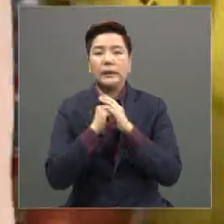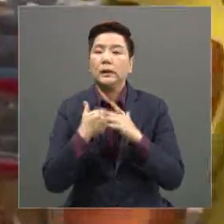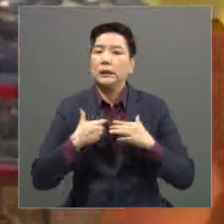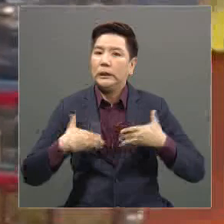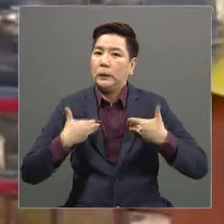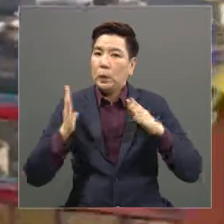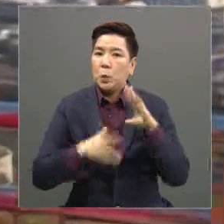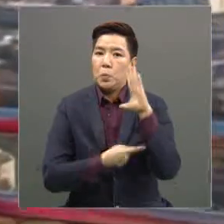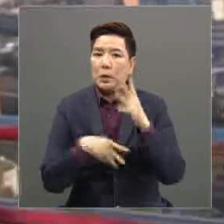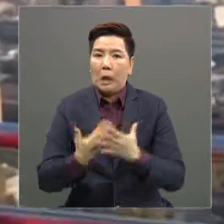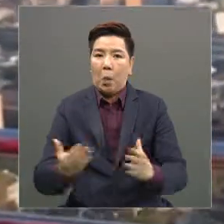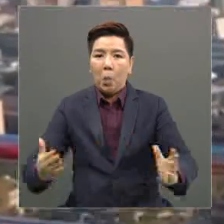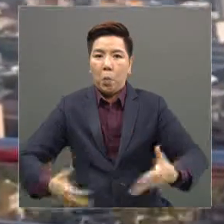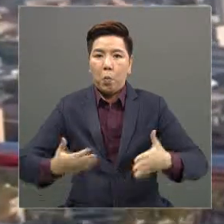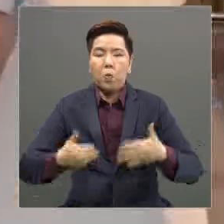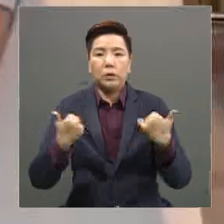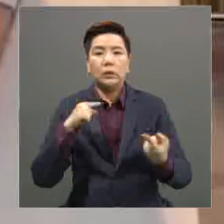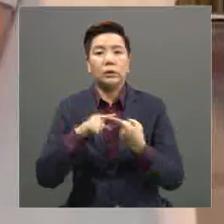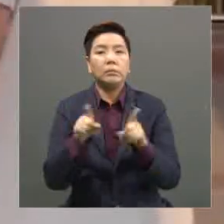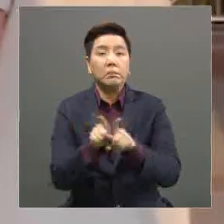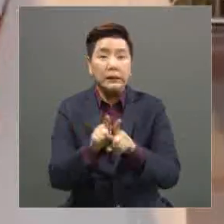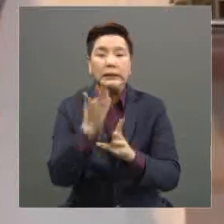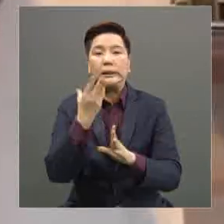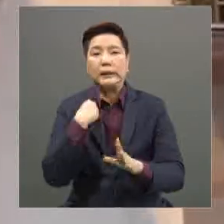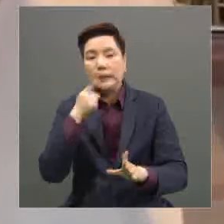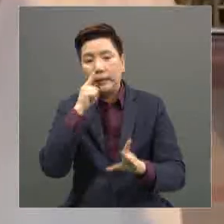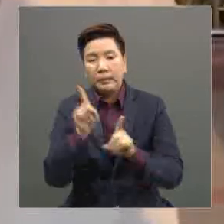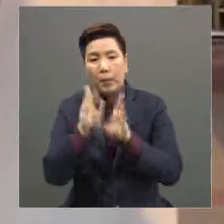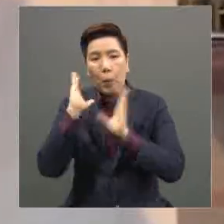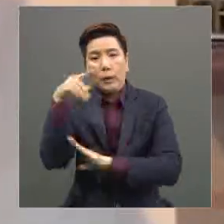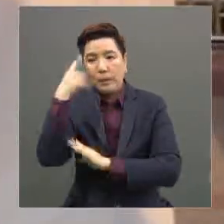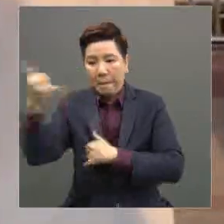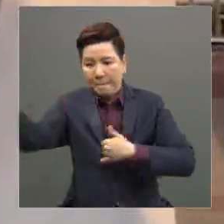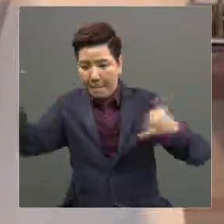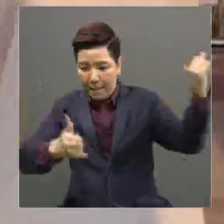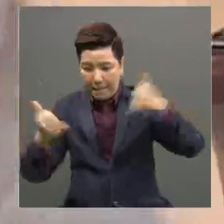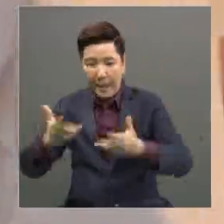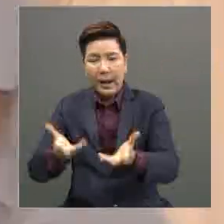ชาวภูเก็ตจริงๆในช่วงเทศกาลแบบนี้ก็เรียกว่าได้เปิดบ้านต้อนรับนักท่องเที่ยวกันนะครับ กับ